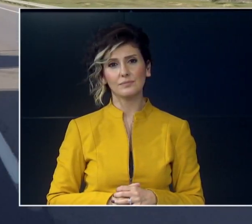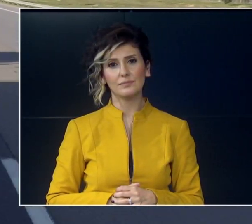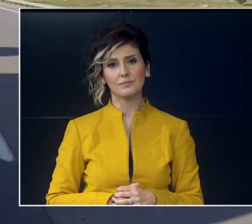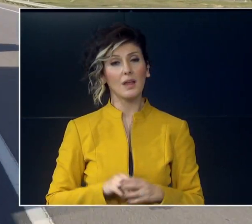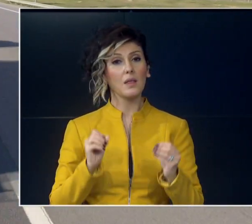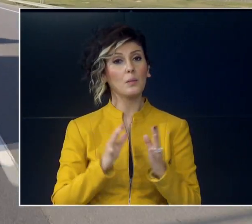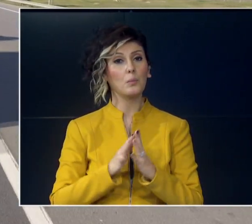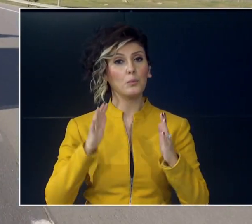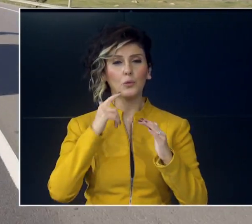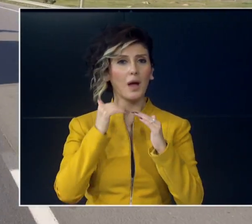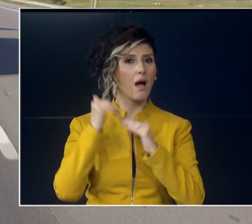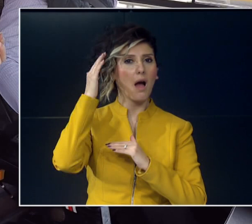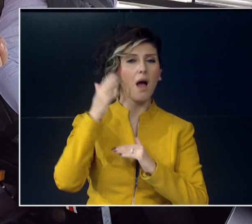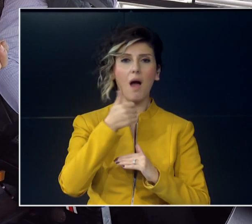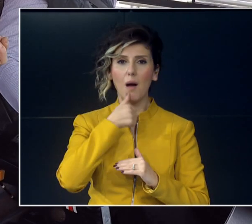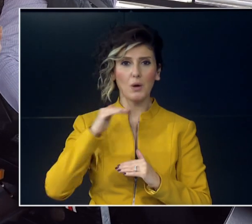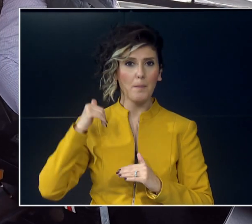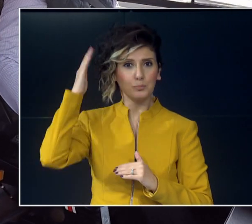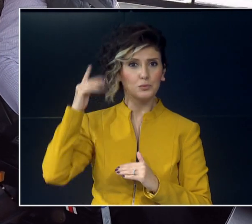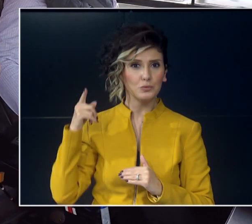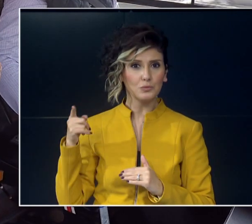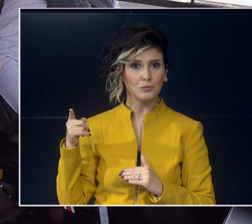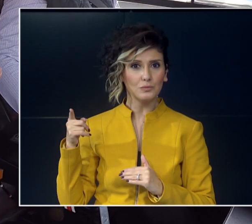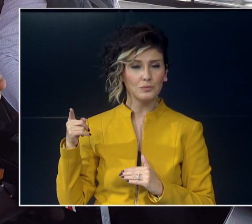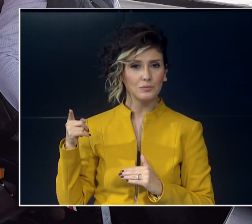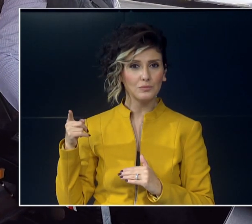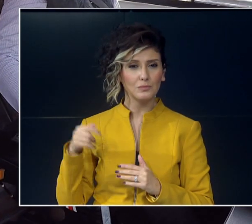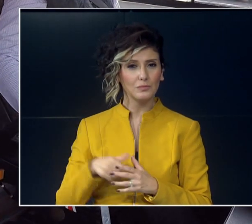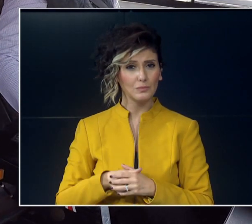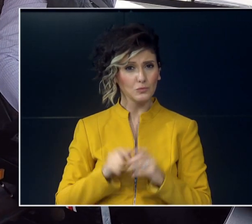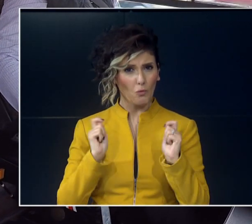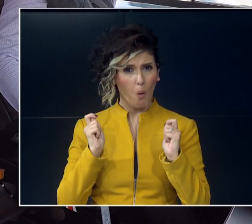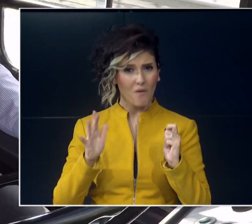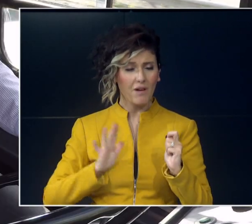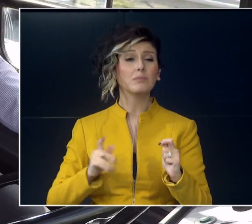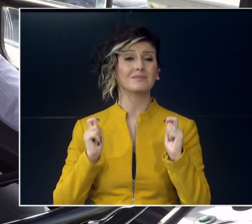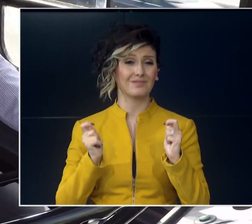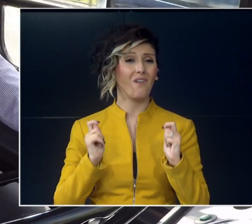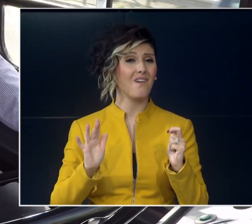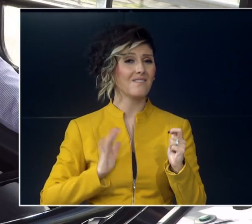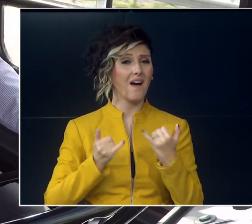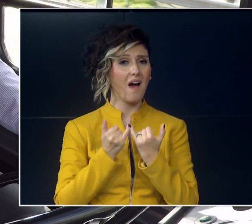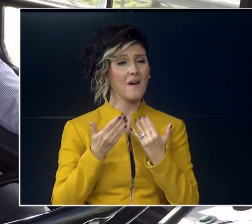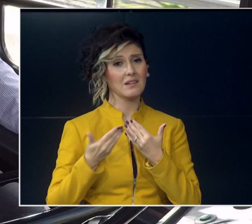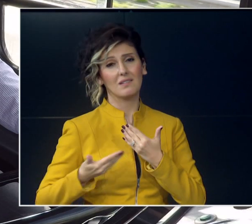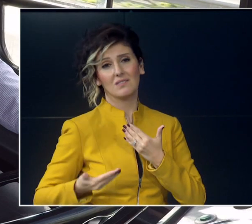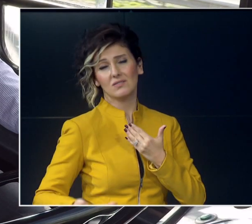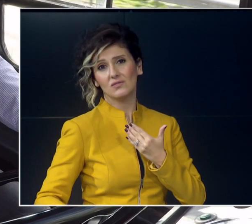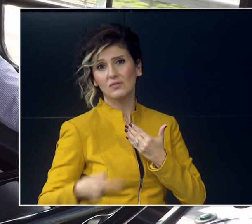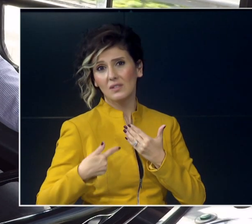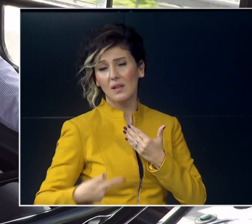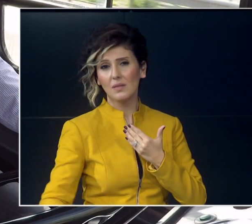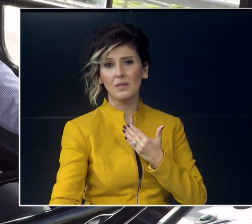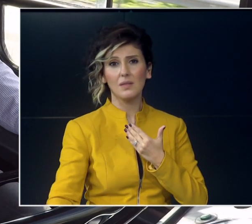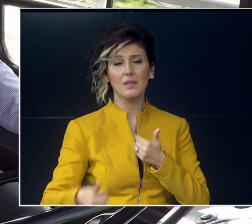Ama en büyük abi olmak, o evet. Zor olmadı mı? Zorluğu var tabii. Kardeşlerimin